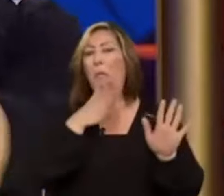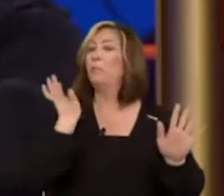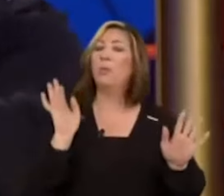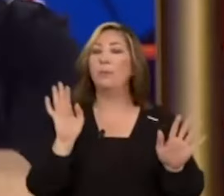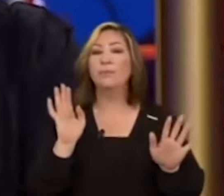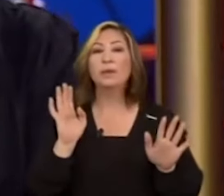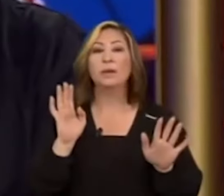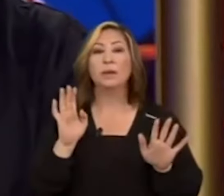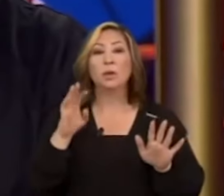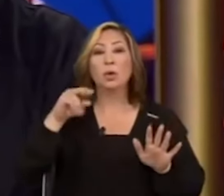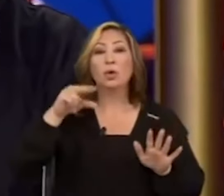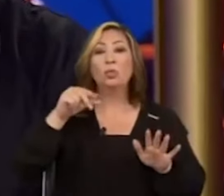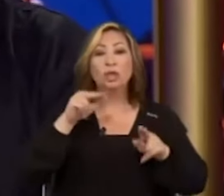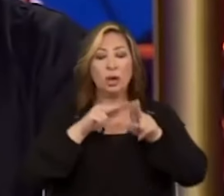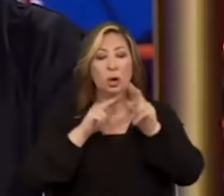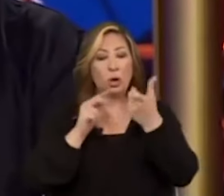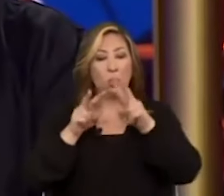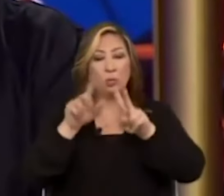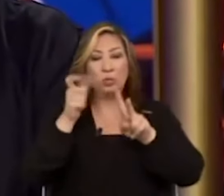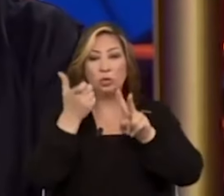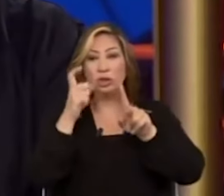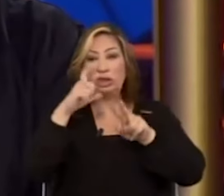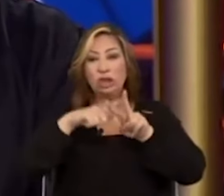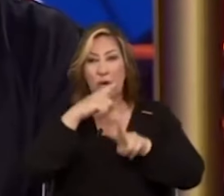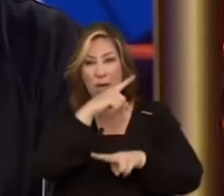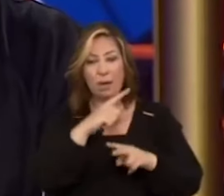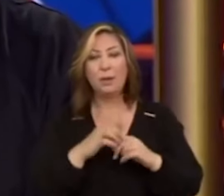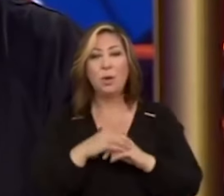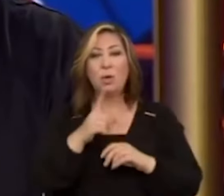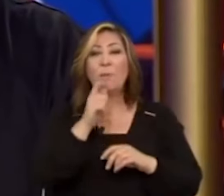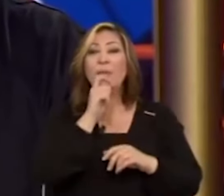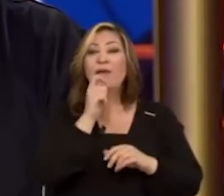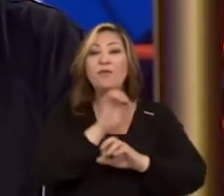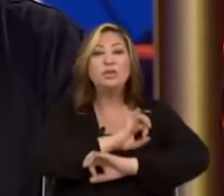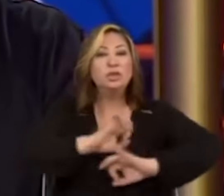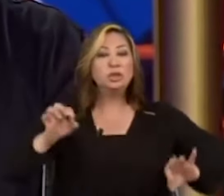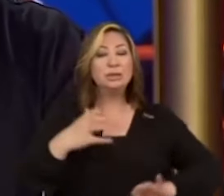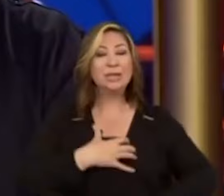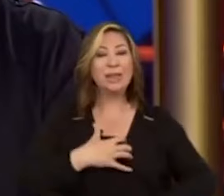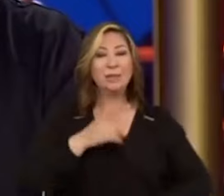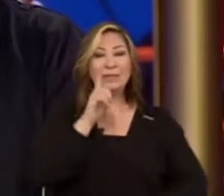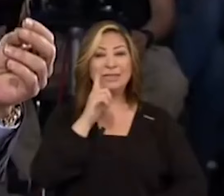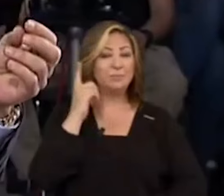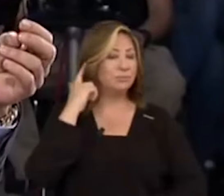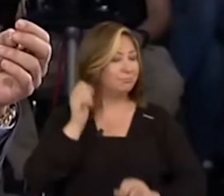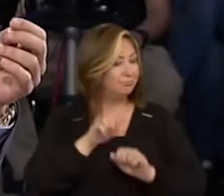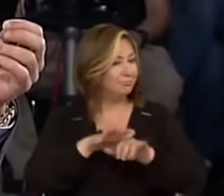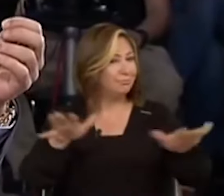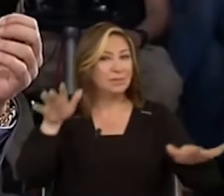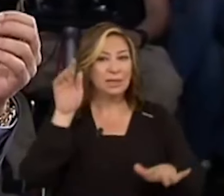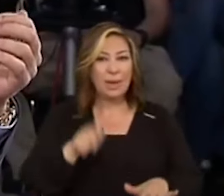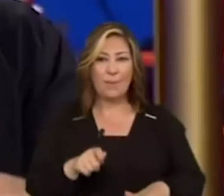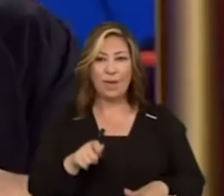ama Kumluca'da... Korkunç bir sayı bu. Evet. Onlara mikrofonsuz kendimi dinletirmek. Vay. Wow.